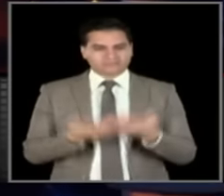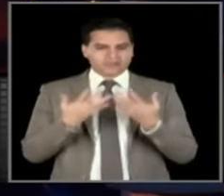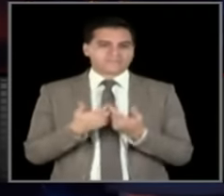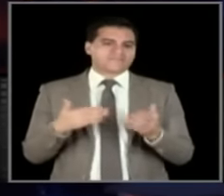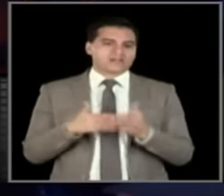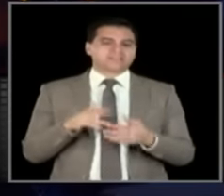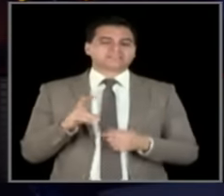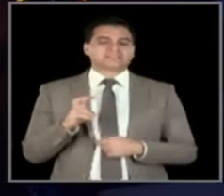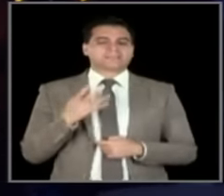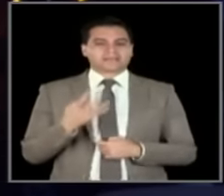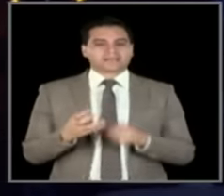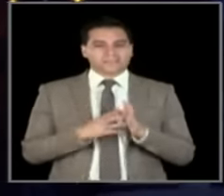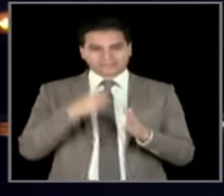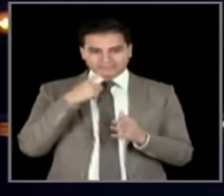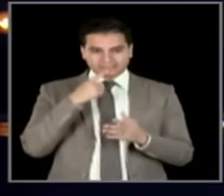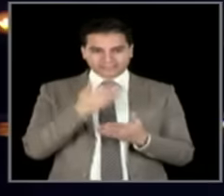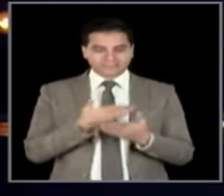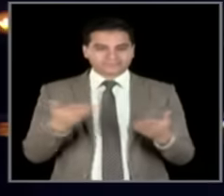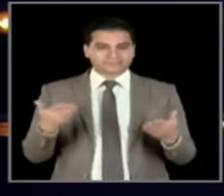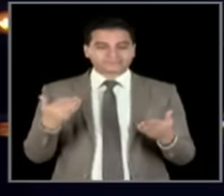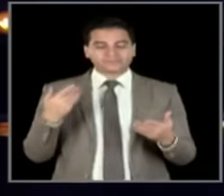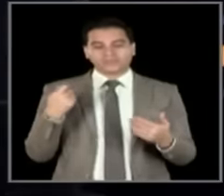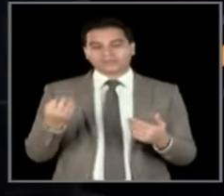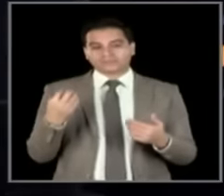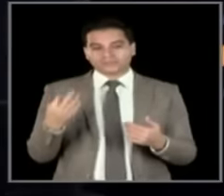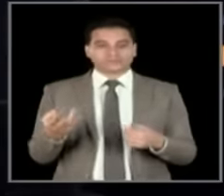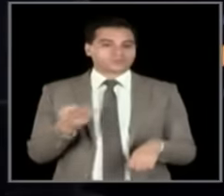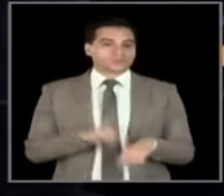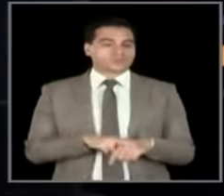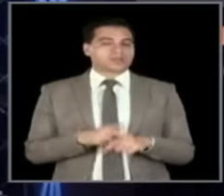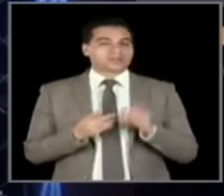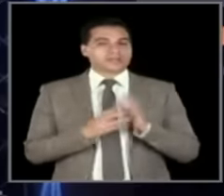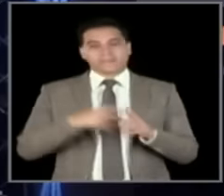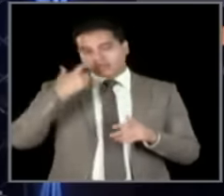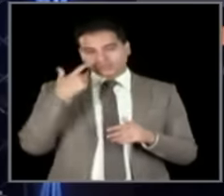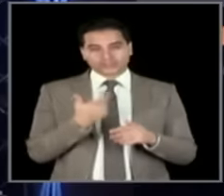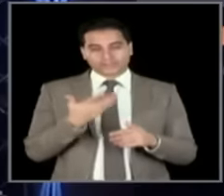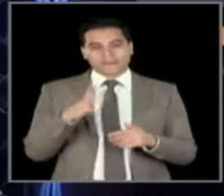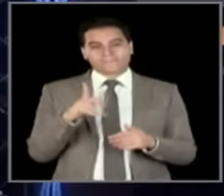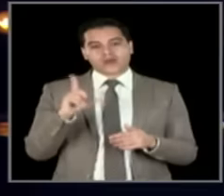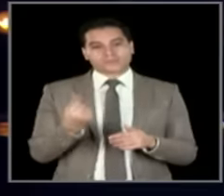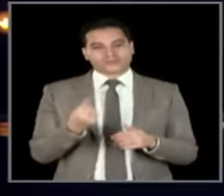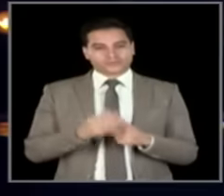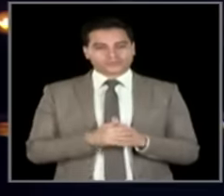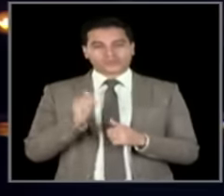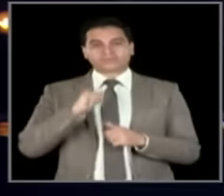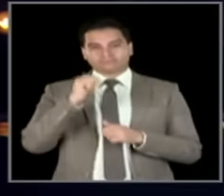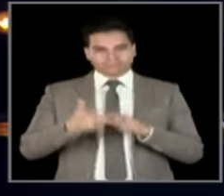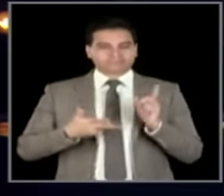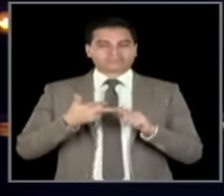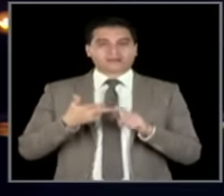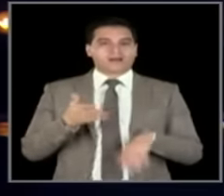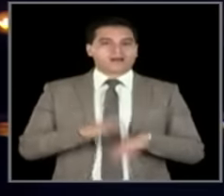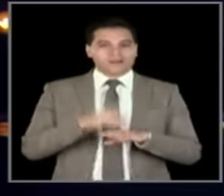النتيجة في نهاية الفقرة: جامعة اسكندرية 35، جامعة عين شمس 15. ودلوقتي مع